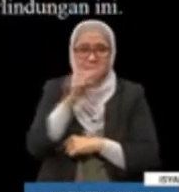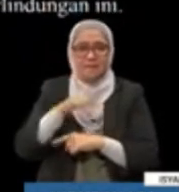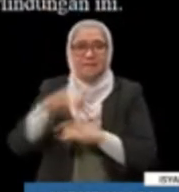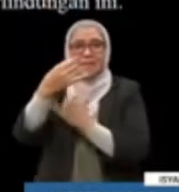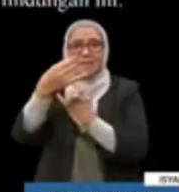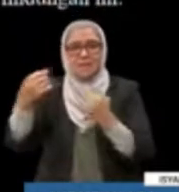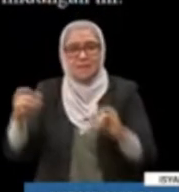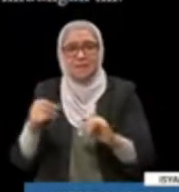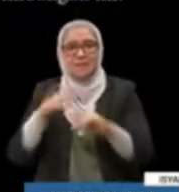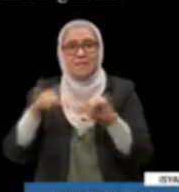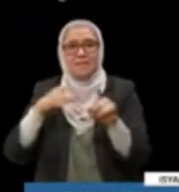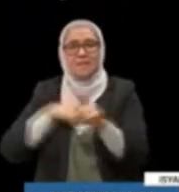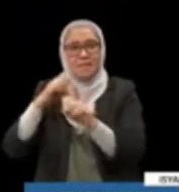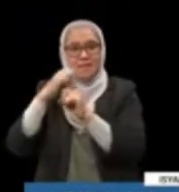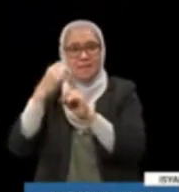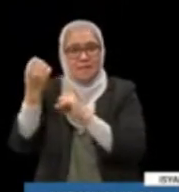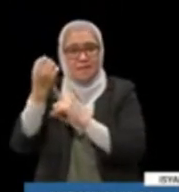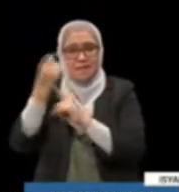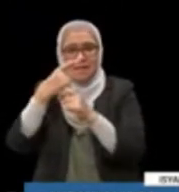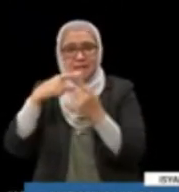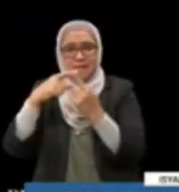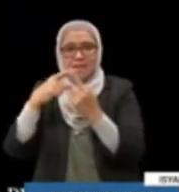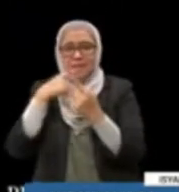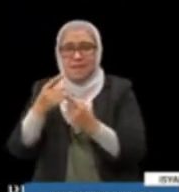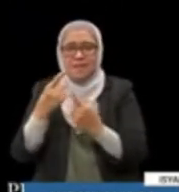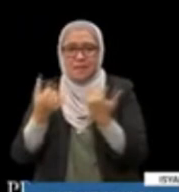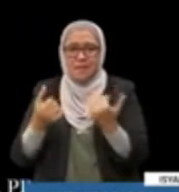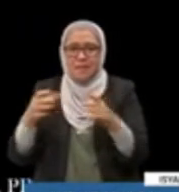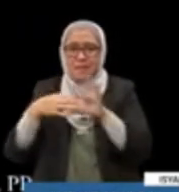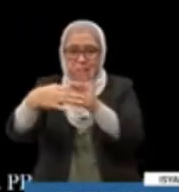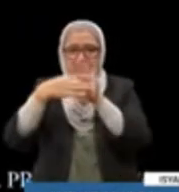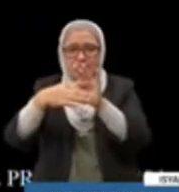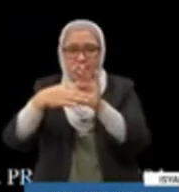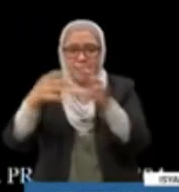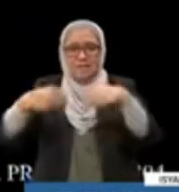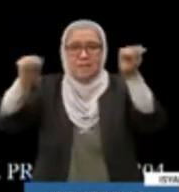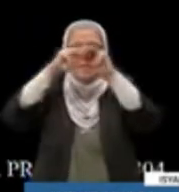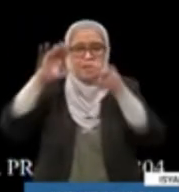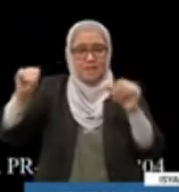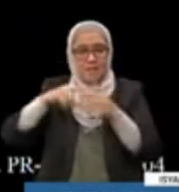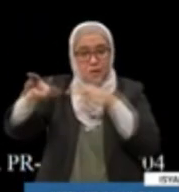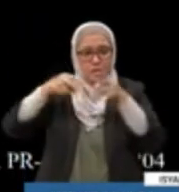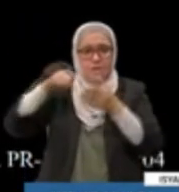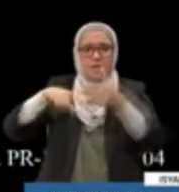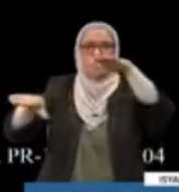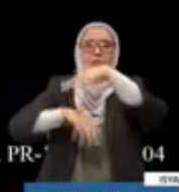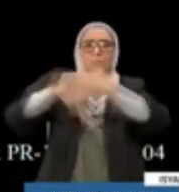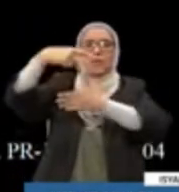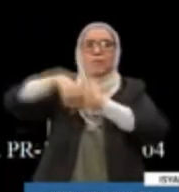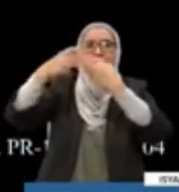pusat transit keganasan rumah tangga di masjid dan insentif ini adalah di bawah pelan pengibar Han mesjid-mesjid wilayah Tuhan